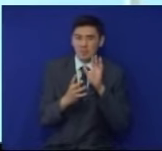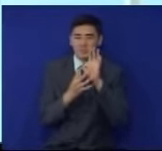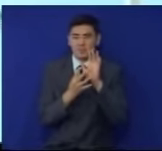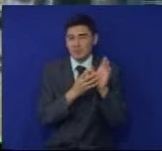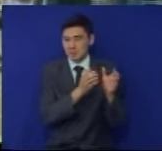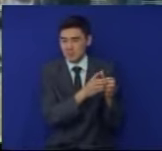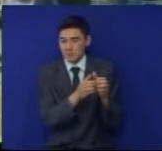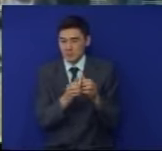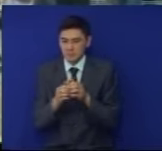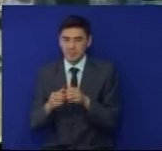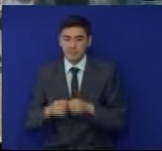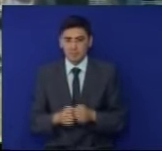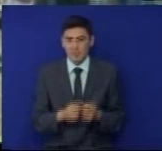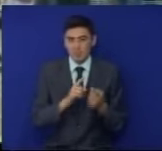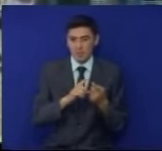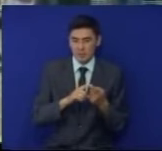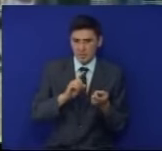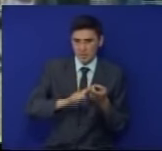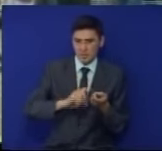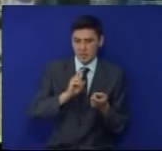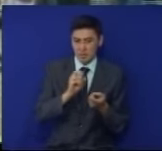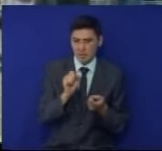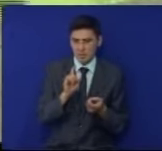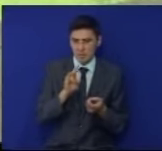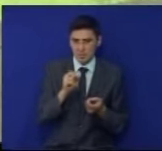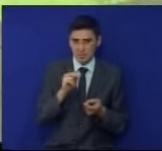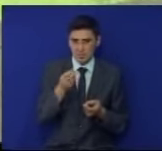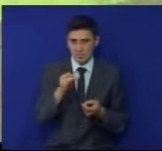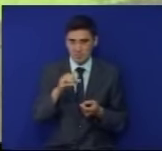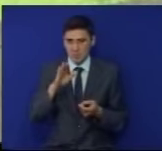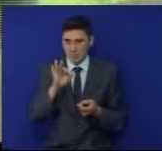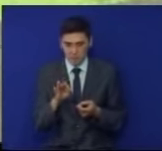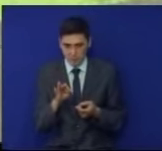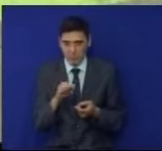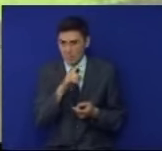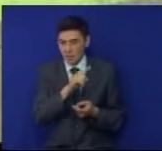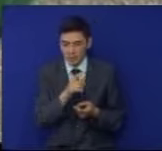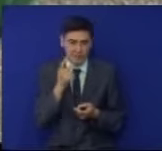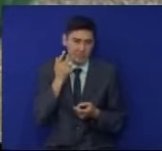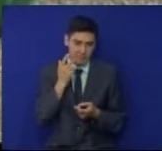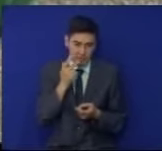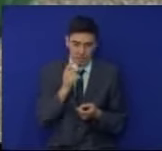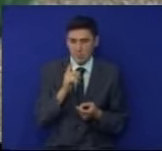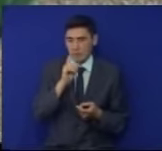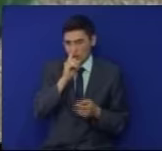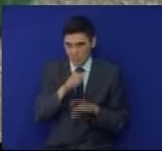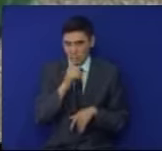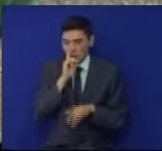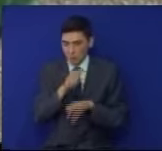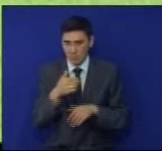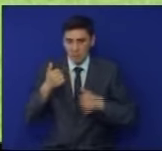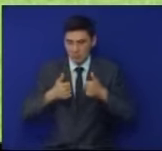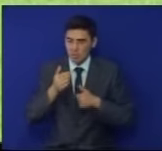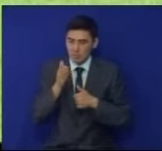спортивном мероприятии несколько лет подряд. По словам госслужащих, постоянно участвуя в данном состязании, они приучили себя к систематическим занятиям